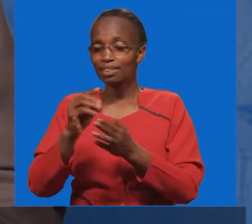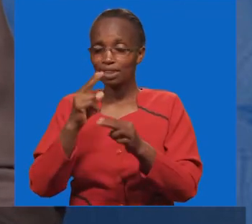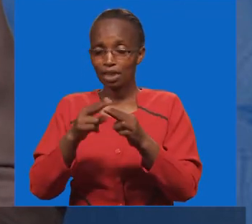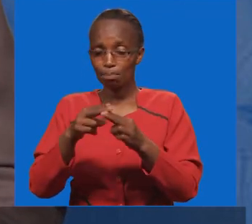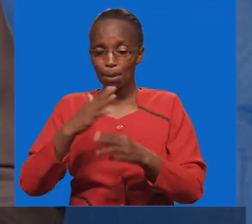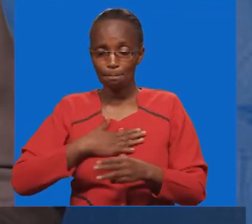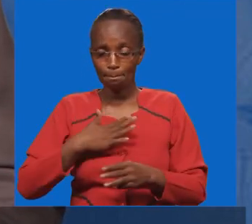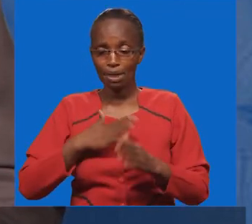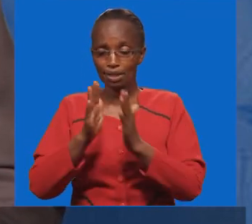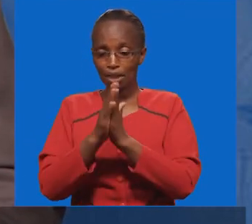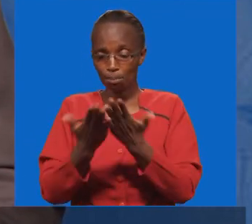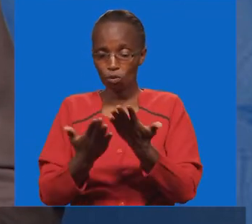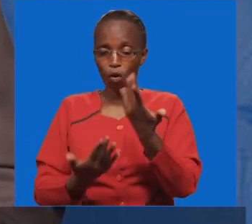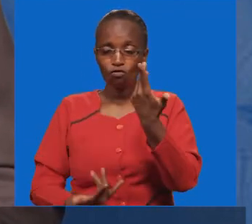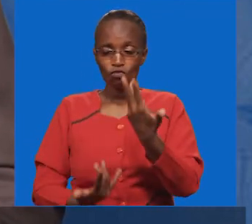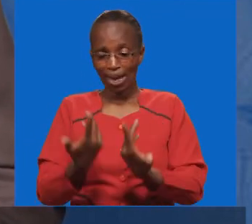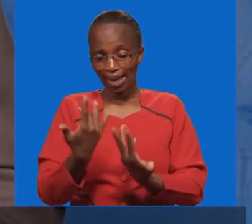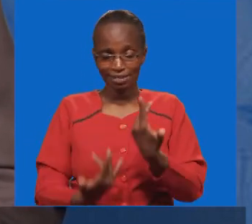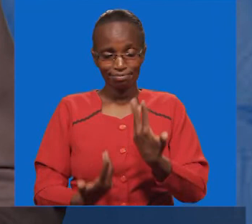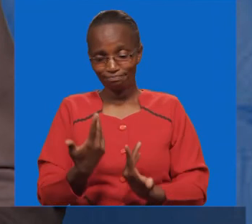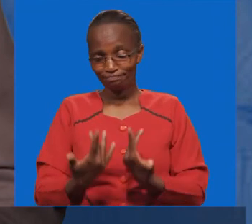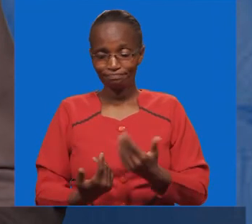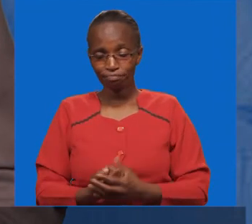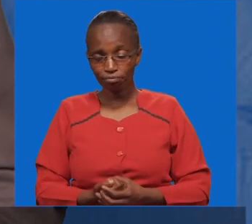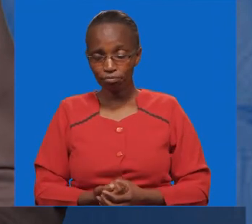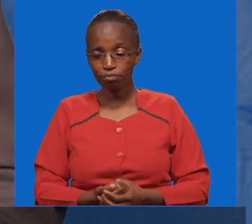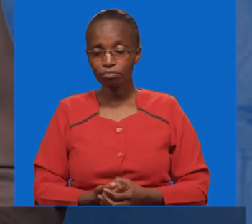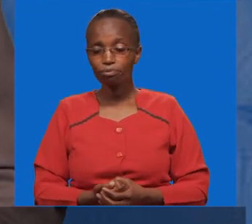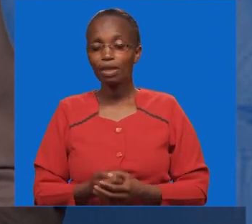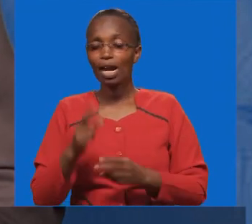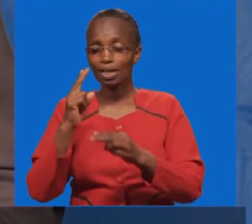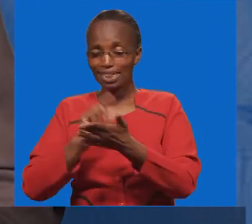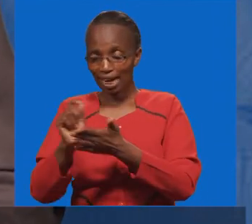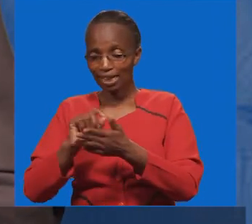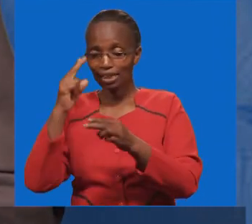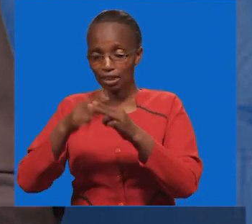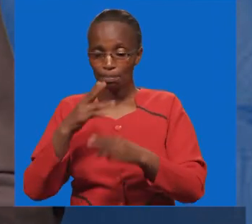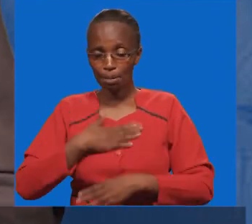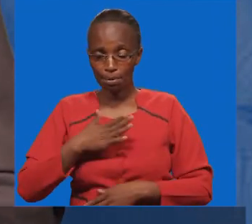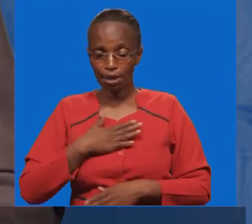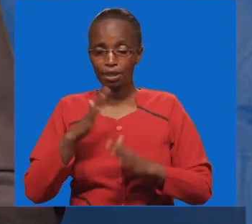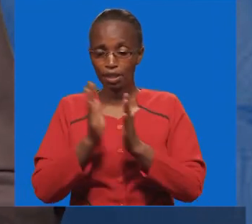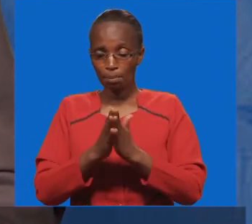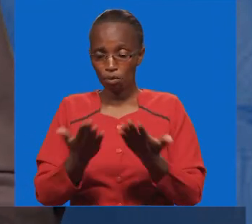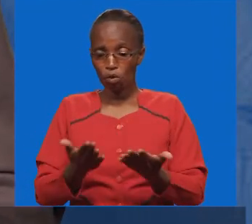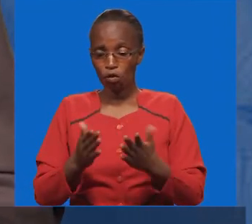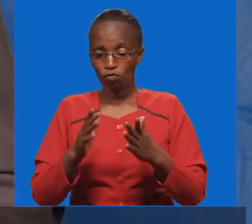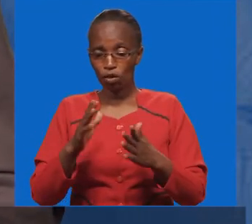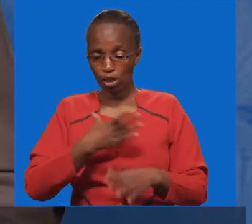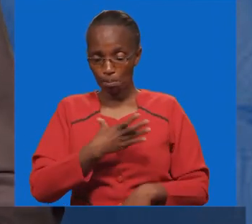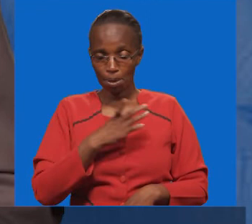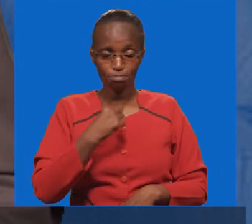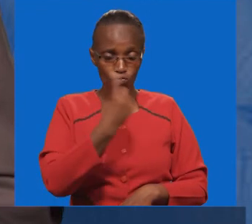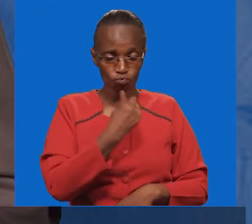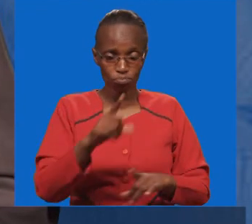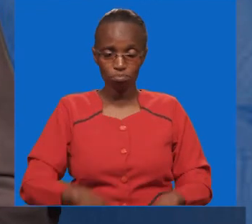dhambi. Naomba ukafute jina langu kwa kitabu cha walio kufa ama cha kitabu cha wasio hai.